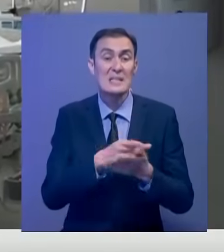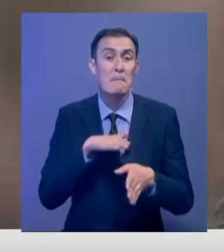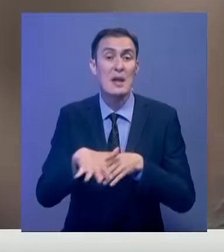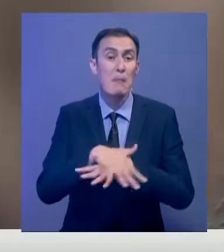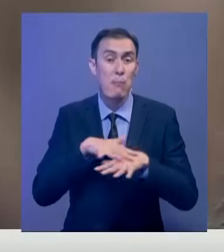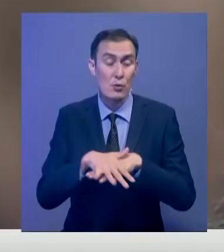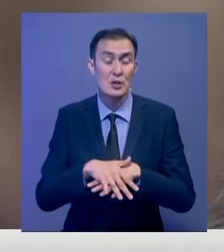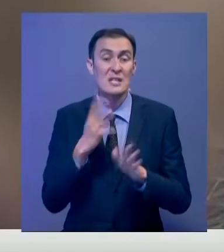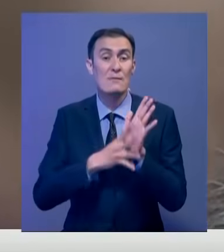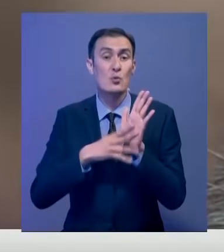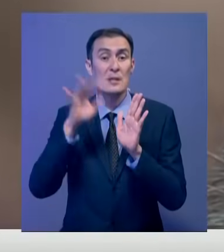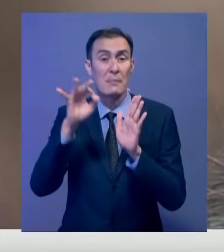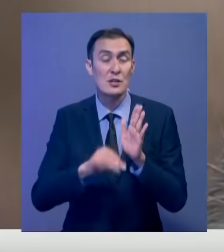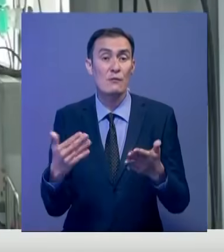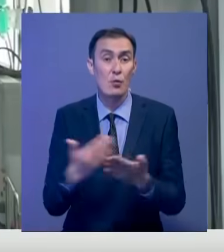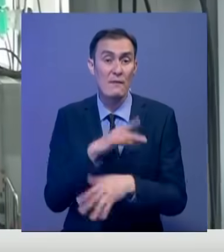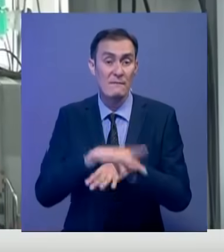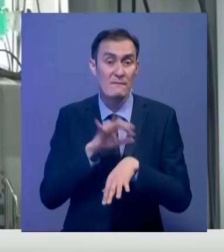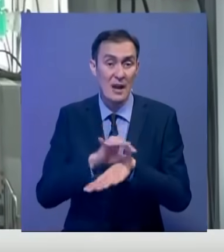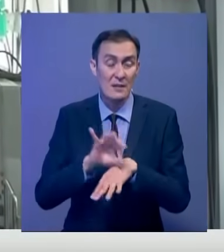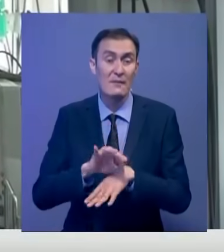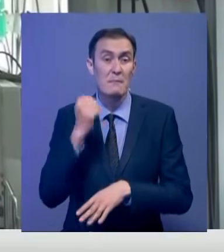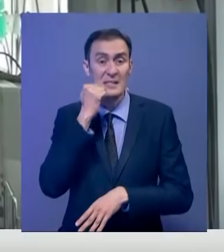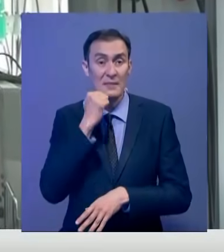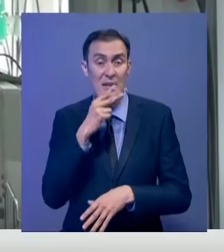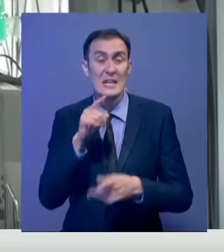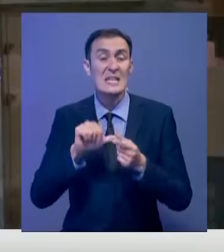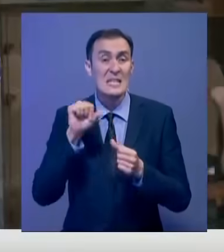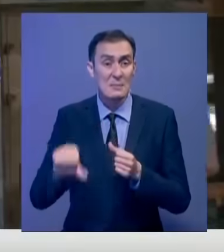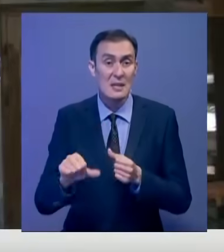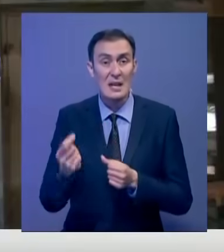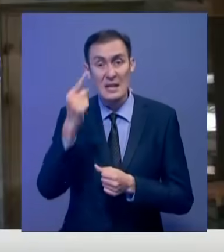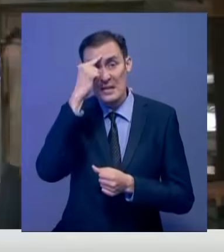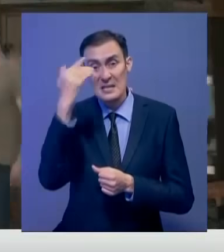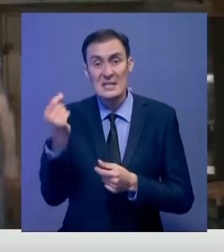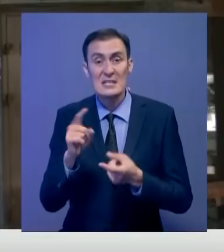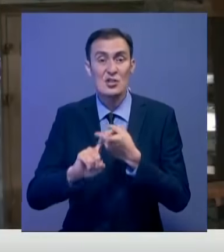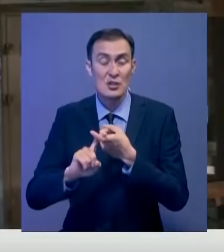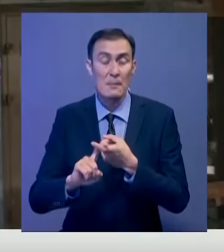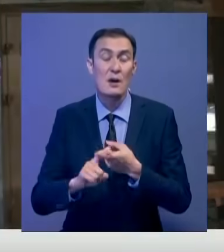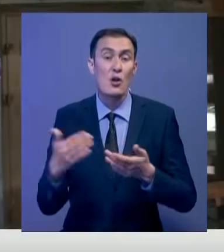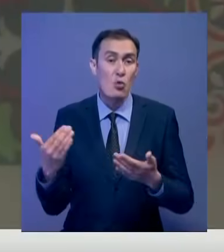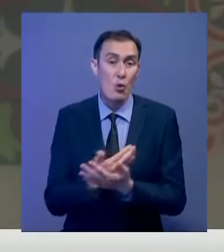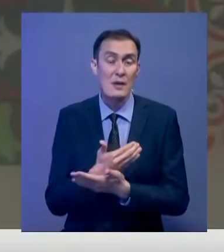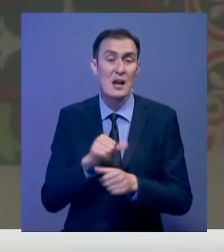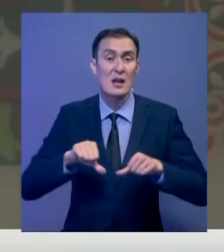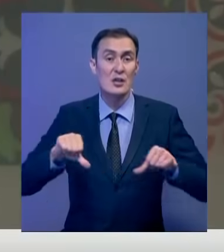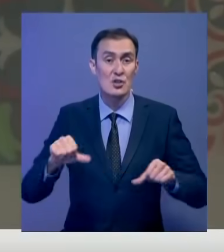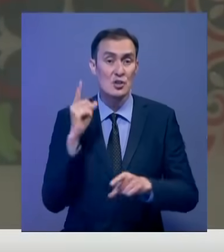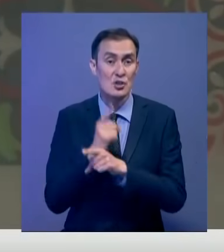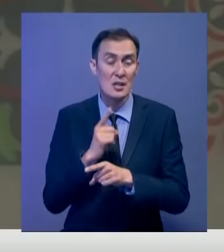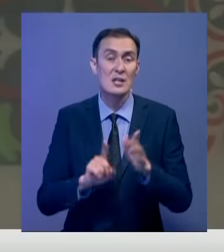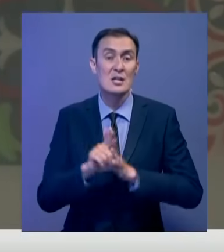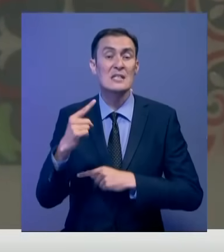переполнены, почти 90% новых случаев в столице вызваны индийским штаммом. Местные власти вводят новые ограничения. Начиная